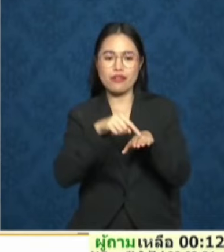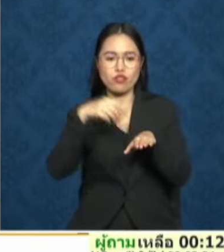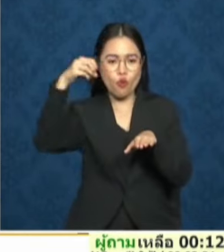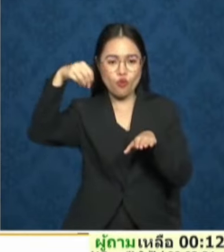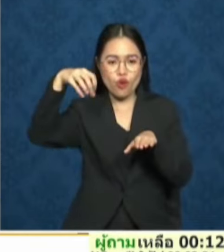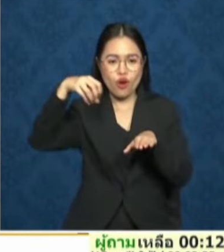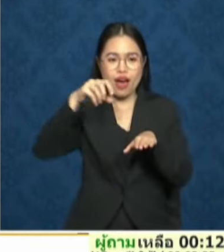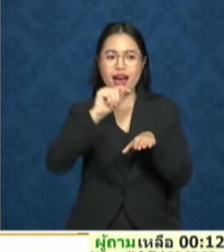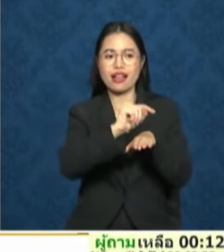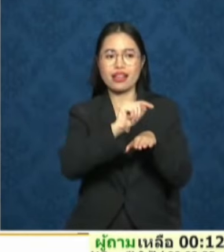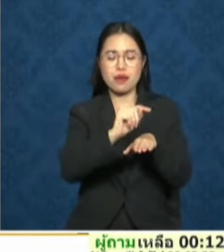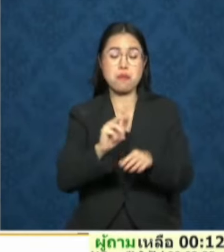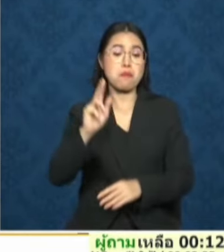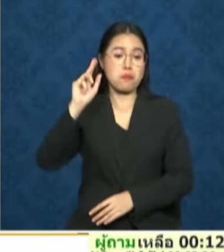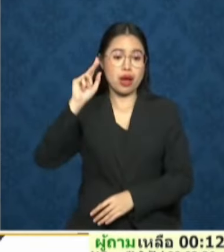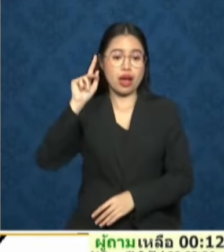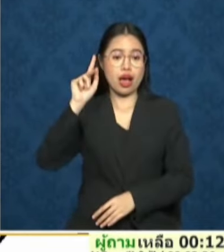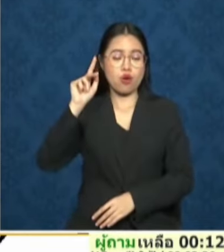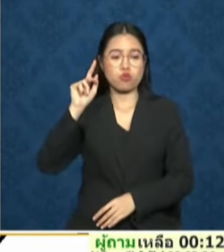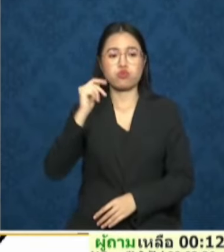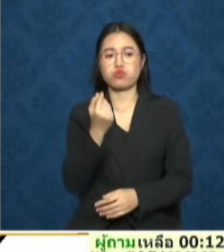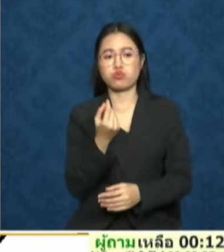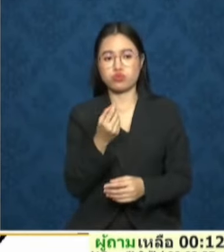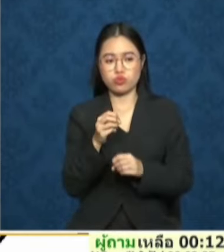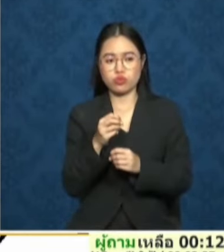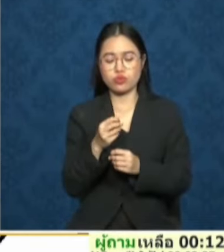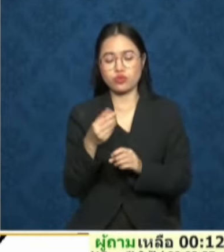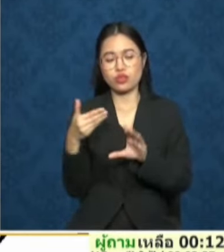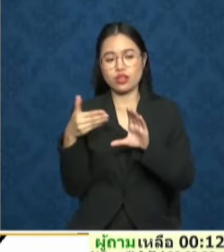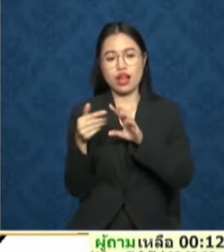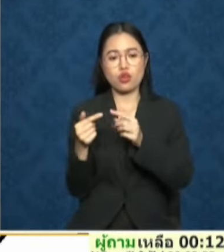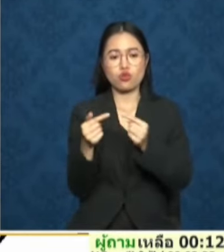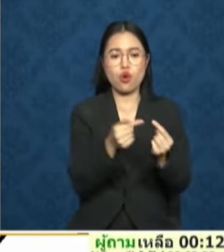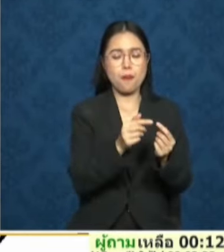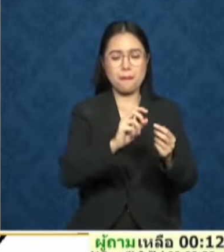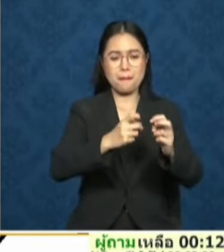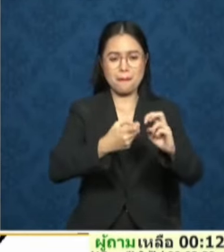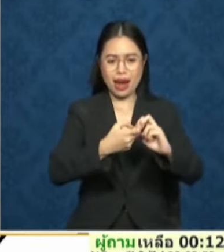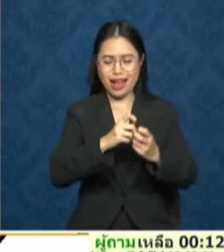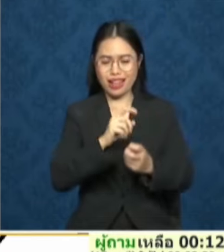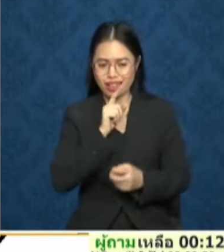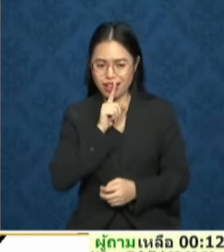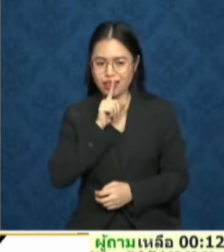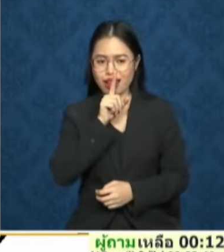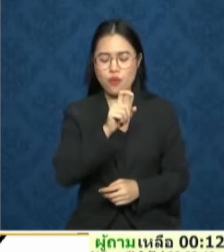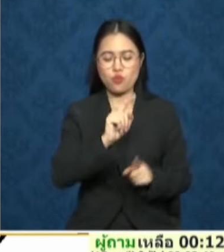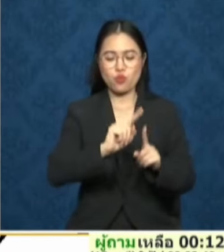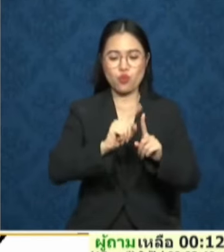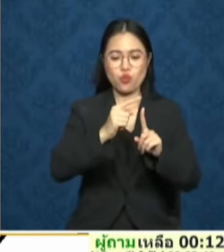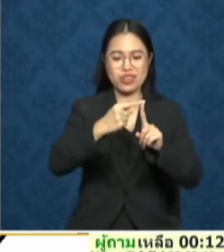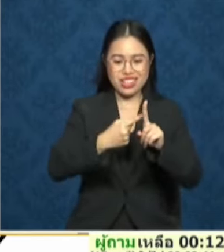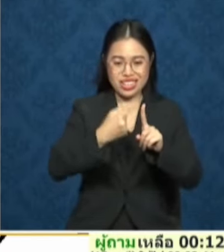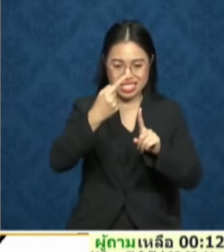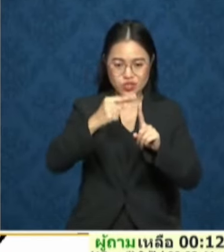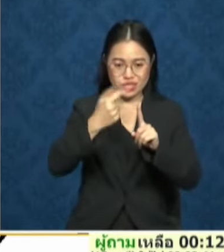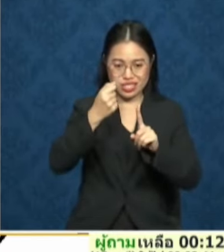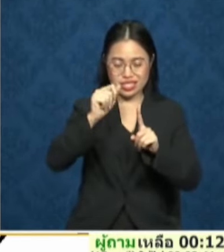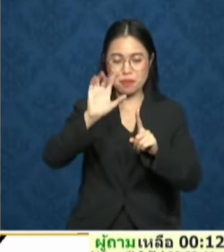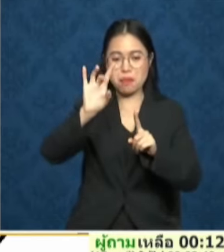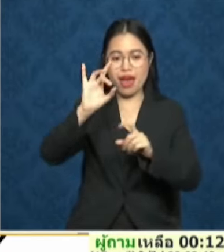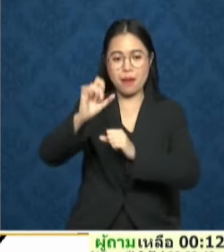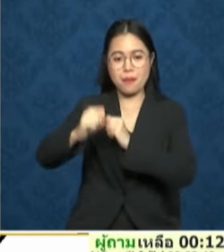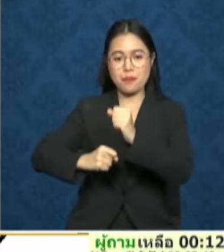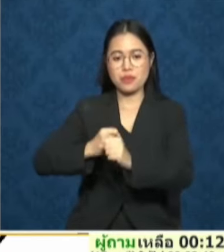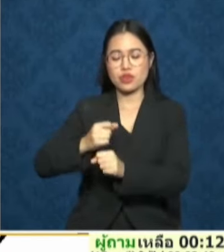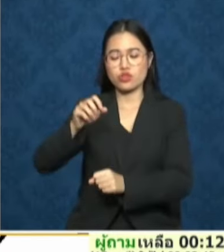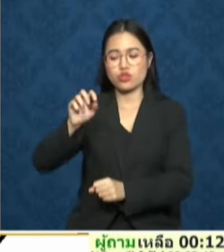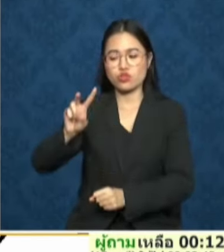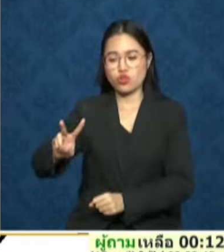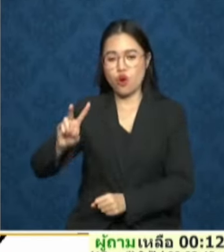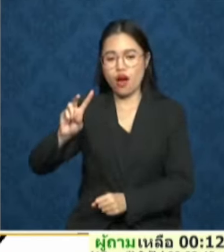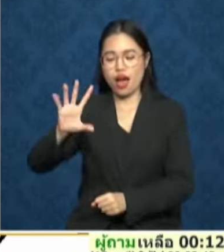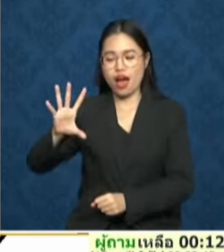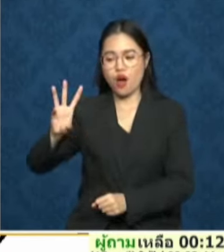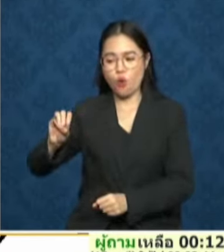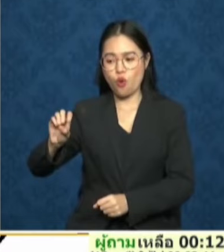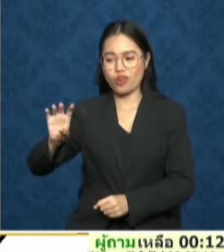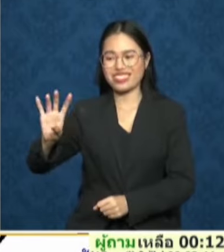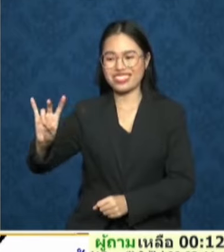ข